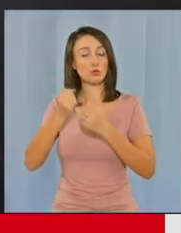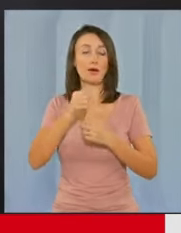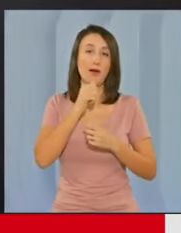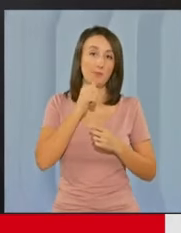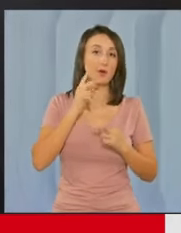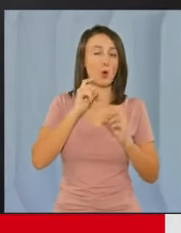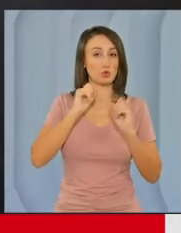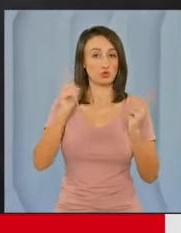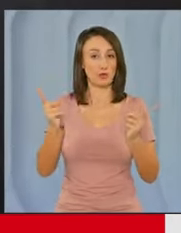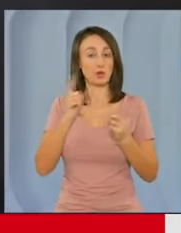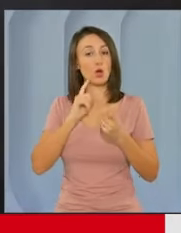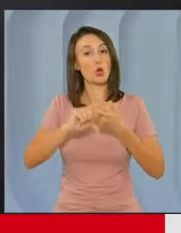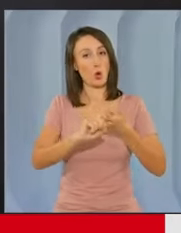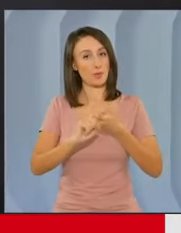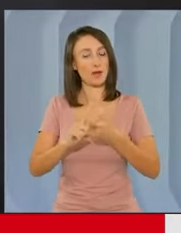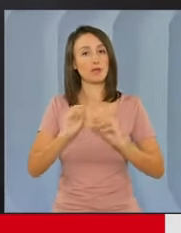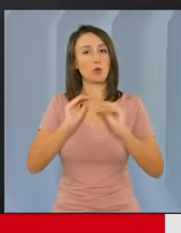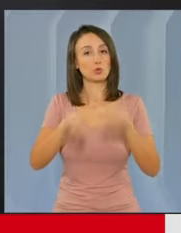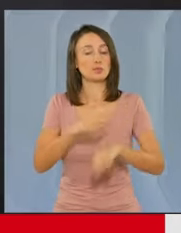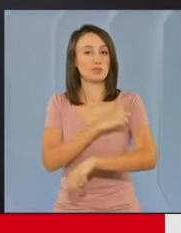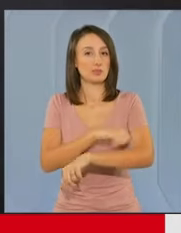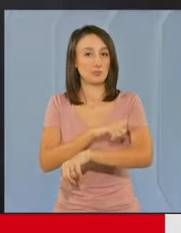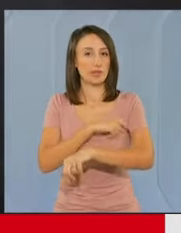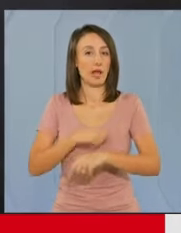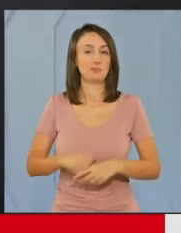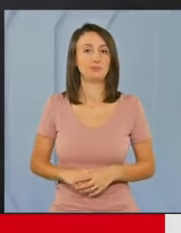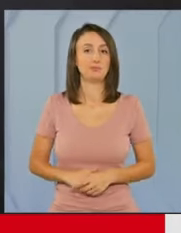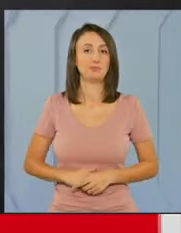cooperanți și au fost transportați la spital pentru îngrijire medicale